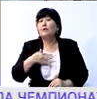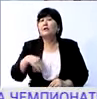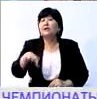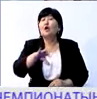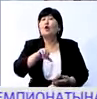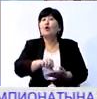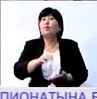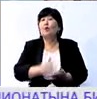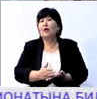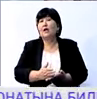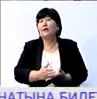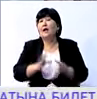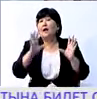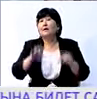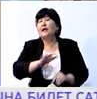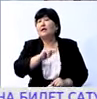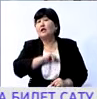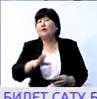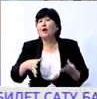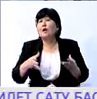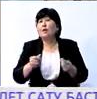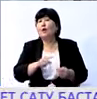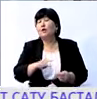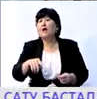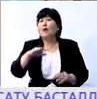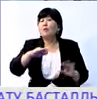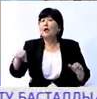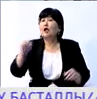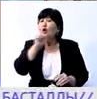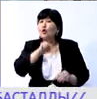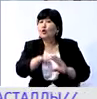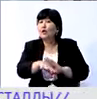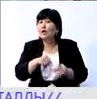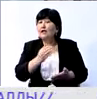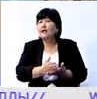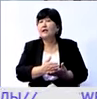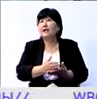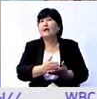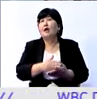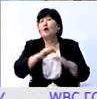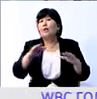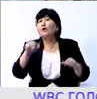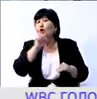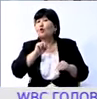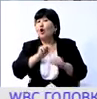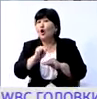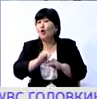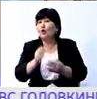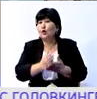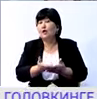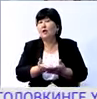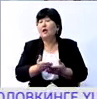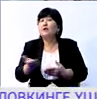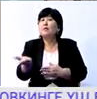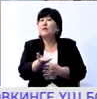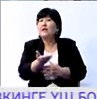болады, заңсыз еңбекке балу кезеңдерінде балалар ұрлық жасайды, балаларды ұрлыққа үйретеді ол, садақа